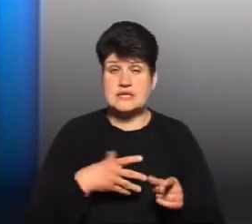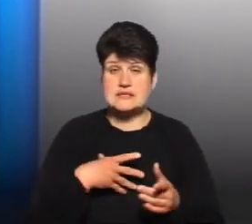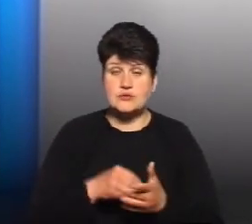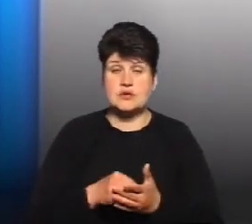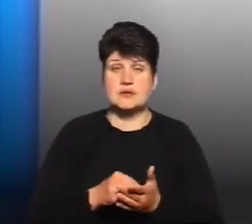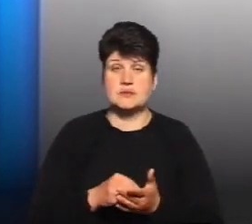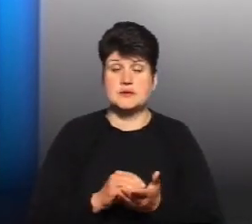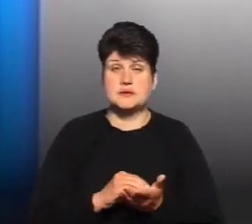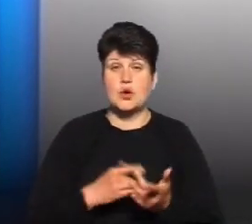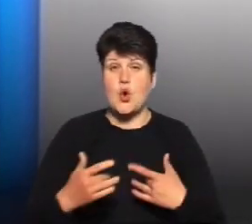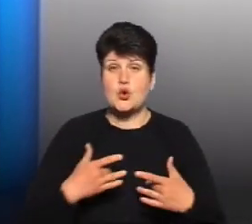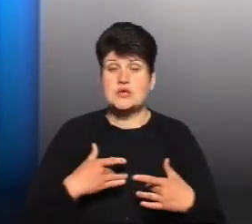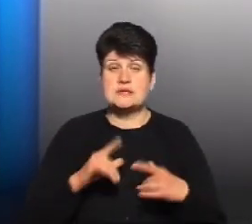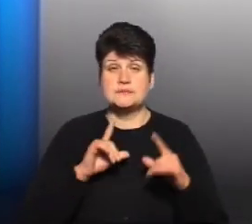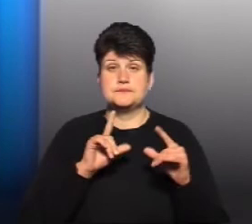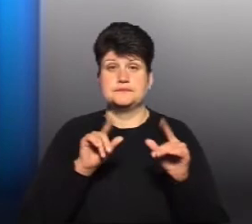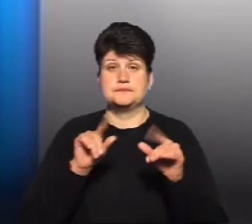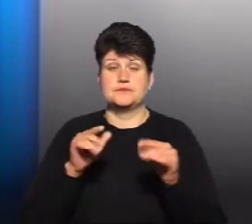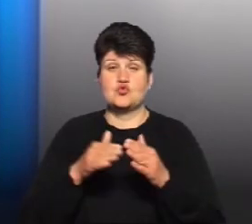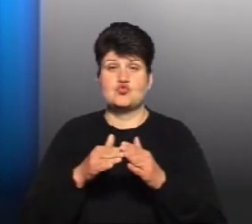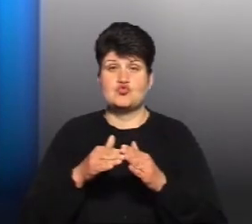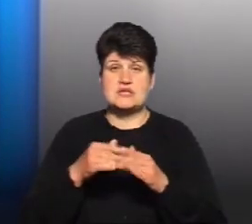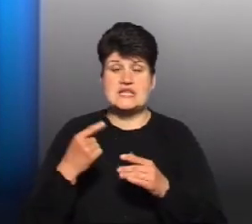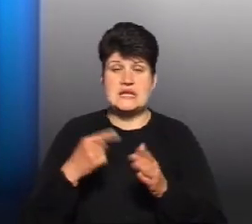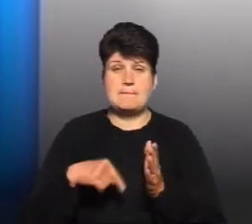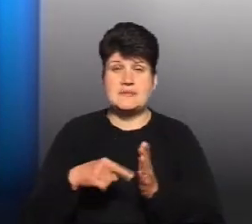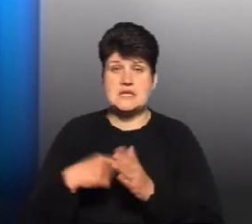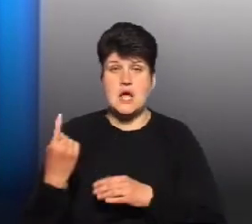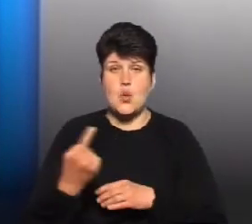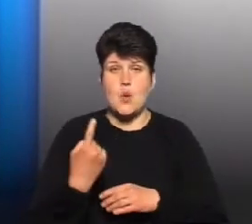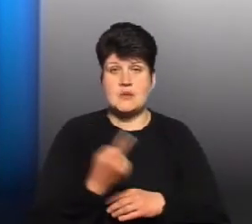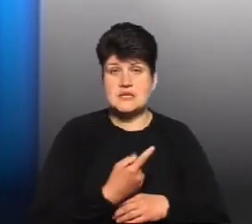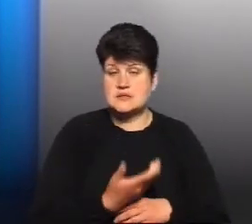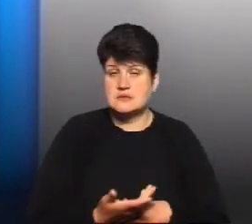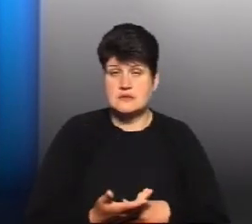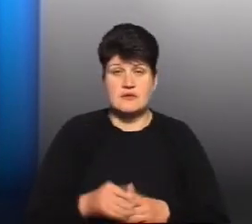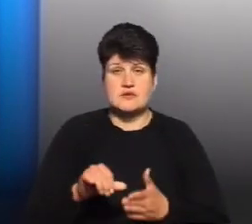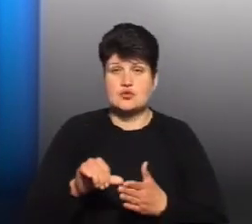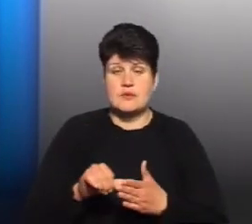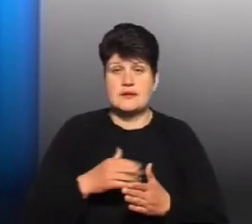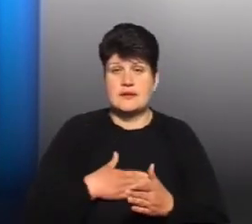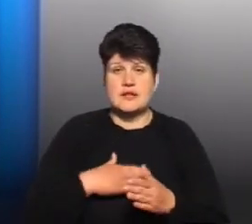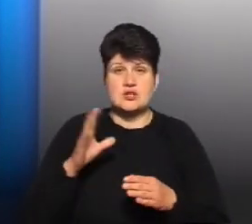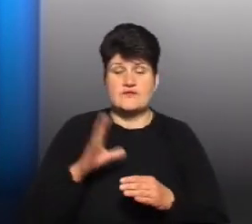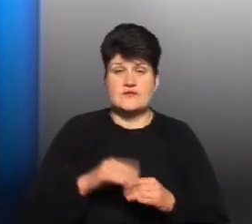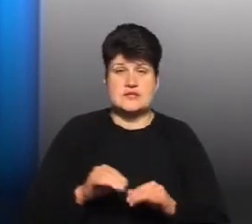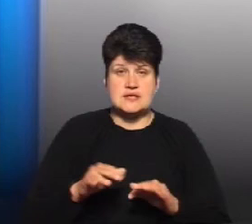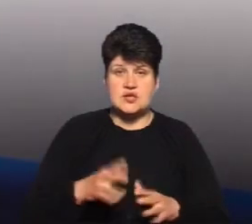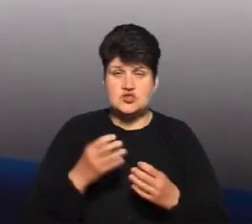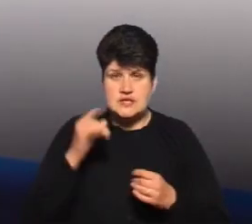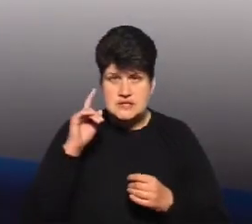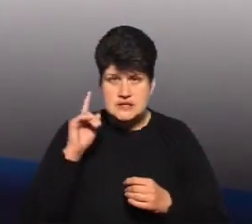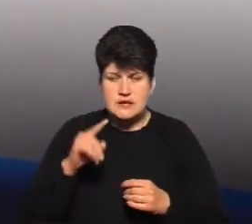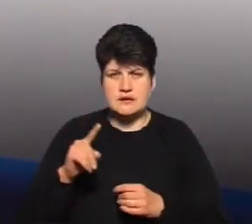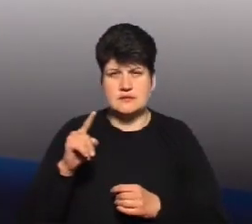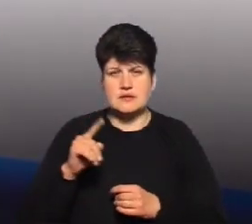своїми концертами відвідують і сусідні міста, області. І також виступають на наших всіх заходах. Ще знаю, що є така доволі відома артистка